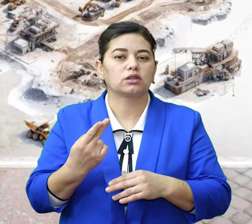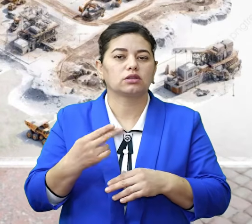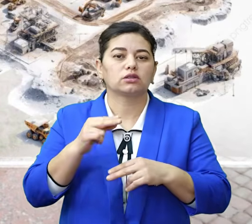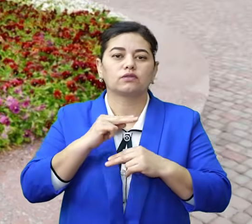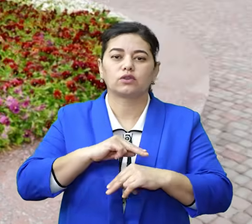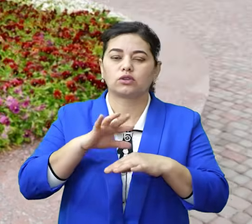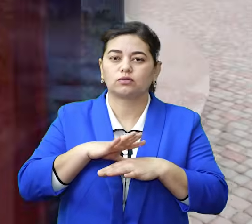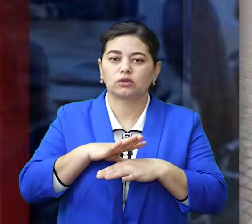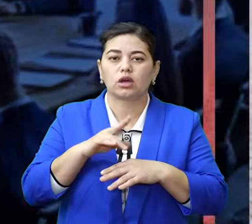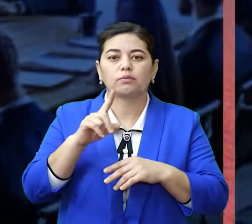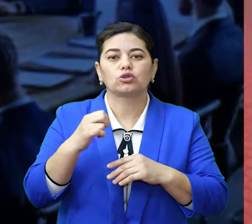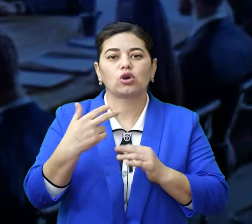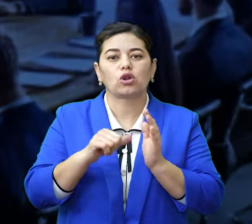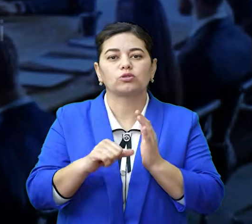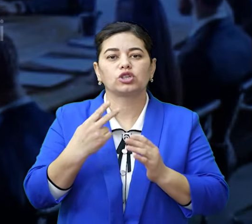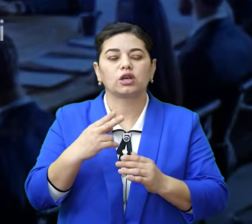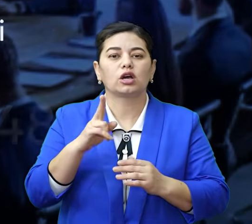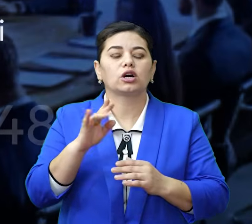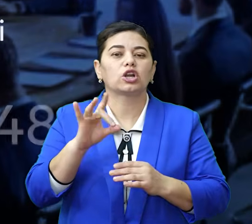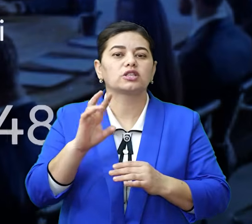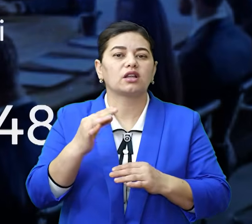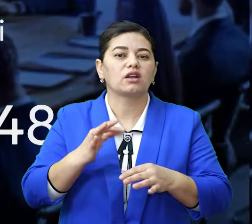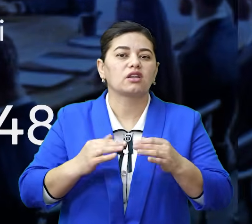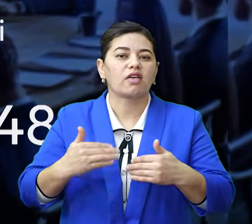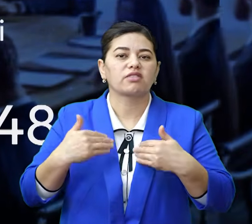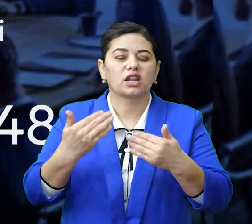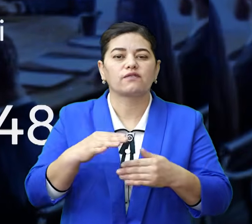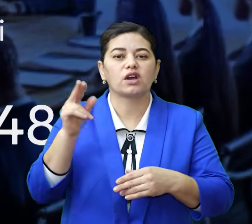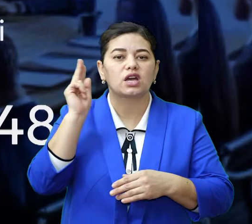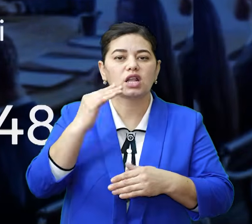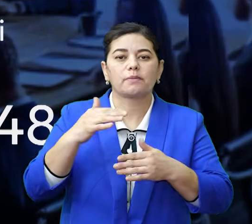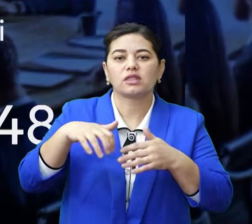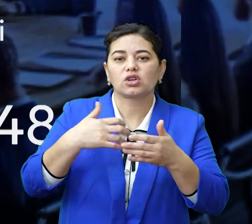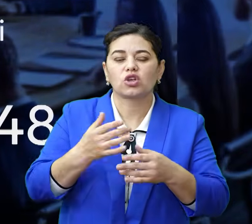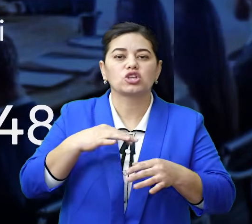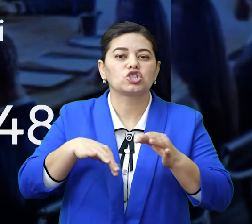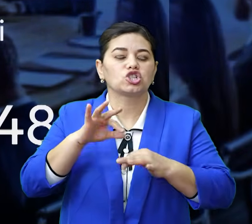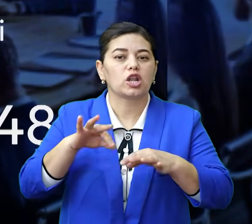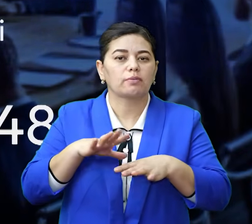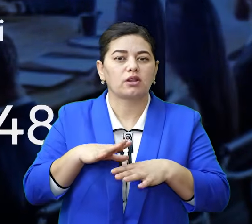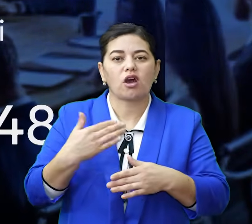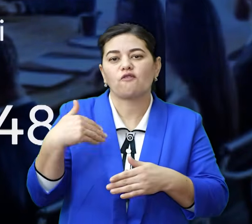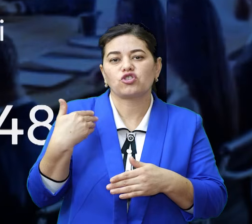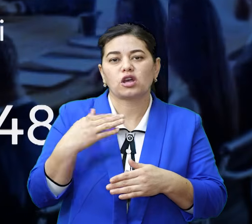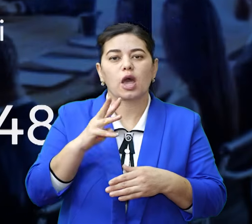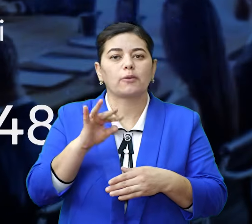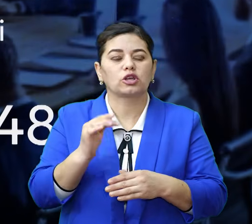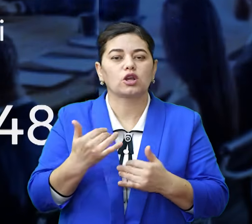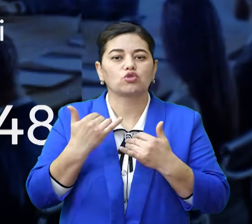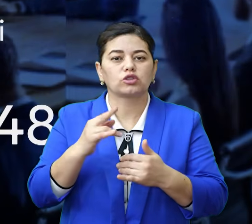yuritmoqda. 1962 ta ratsionalizatorlik taklifi va ilmiy tadqiqot ishlanmalari, ixtiro va foydali modellar